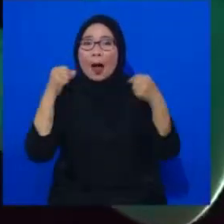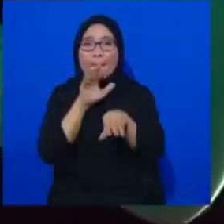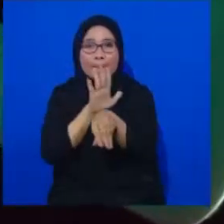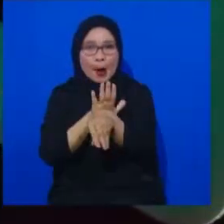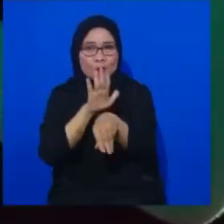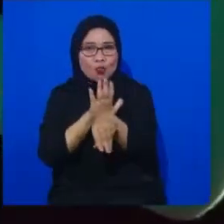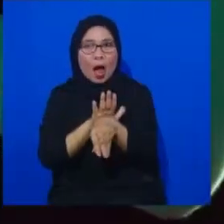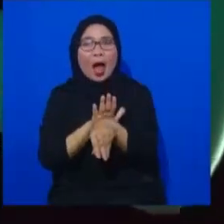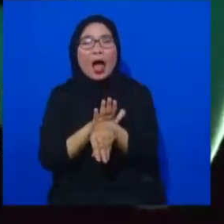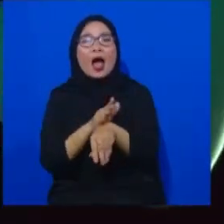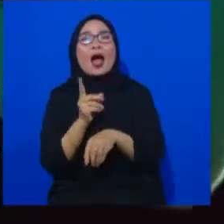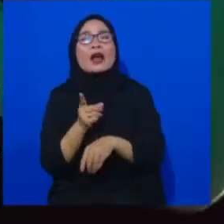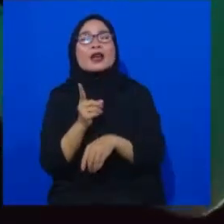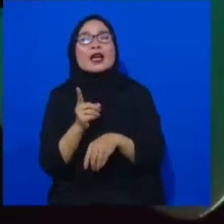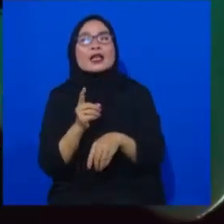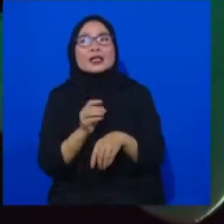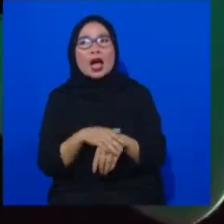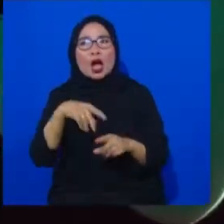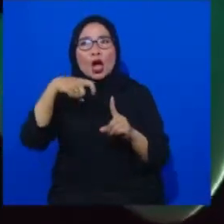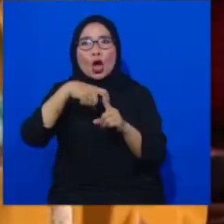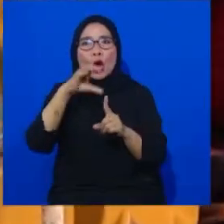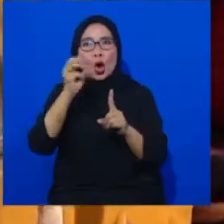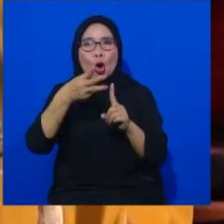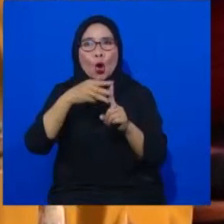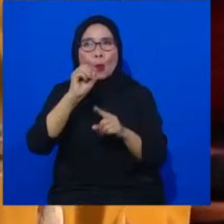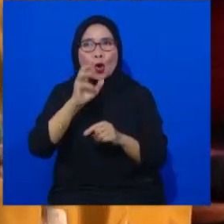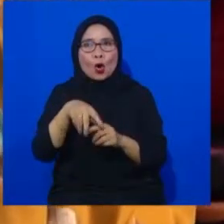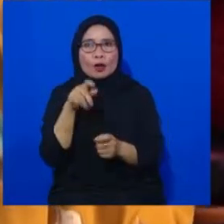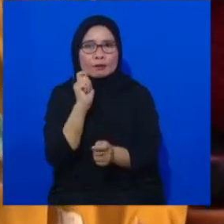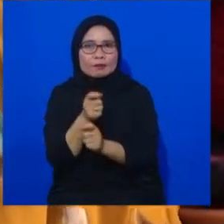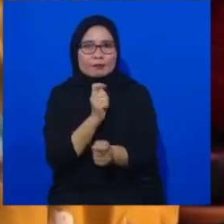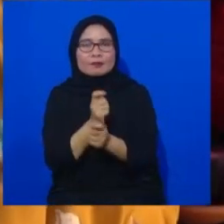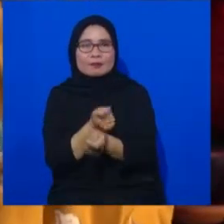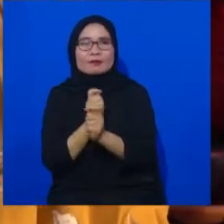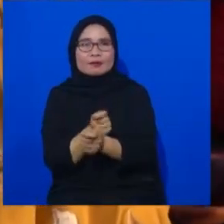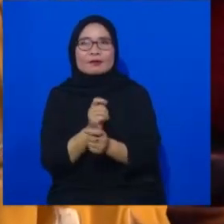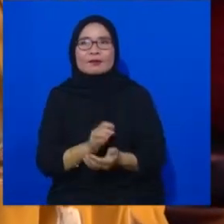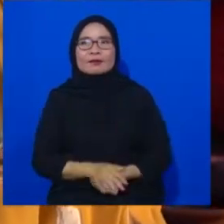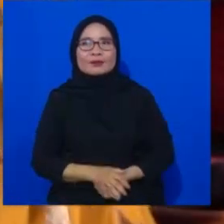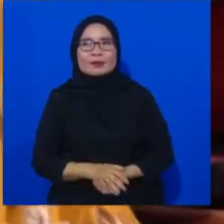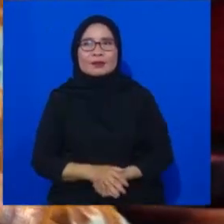ada pula yang bergaya koboi. Kalau kesemangat mananya sih aku